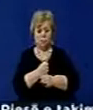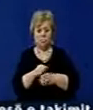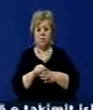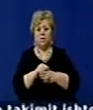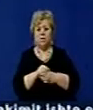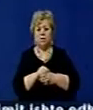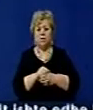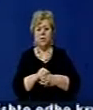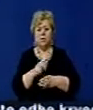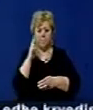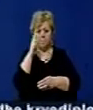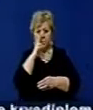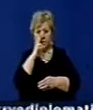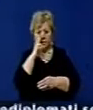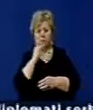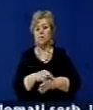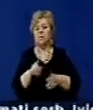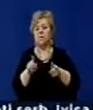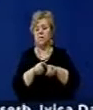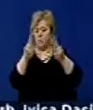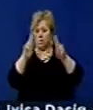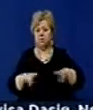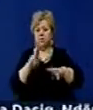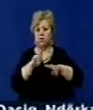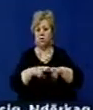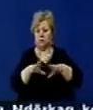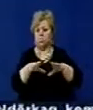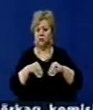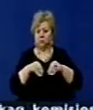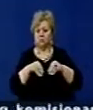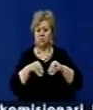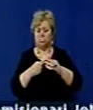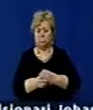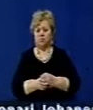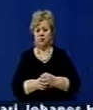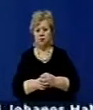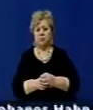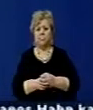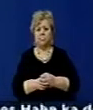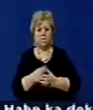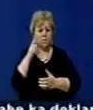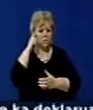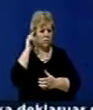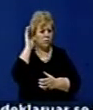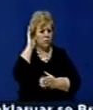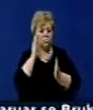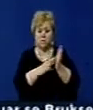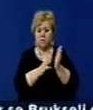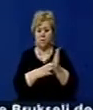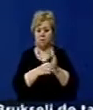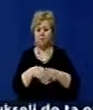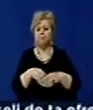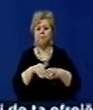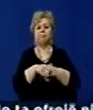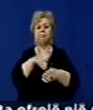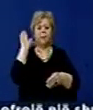prill vendimi i gjykatës kushtetuese të zbatohet. Zoti Mustafa, ju ftoj të hiqni dorën